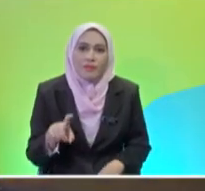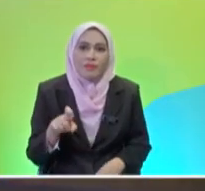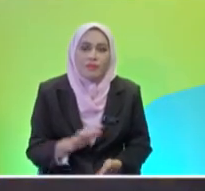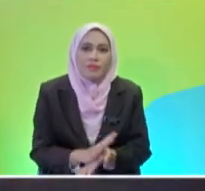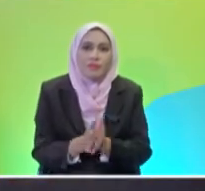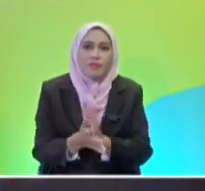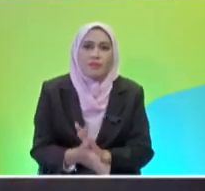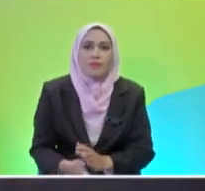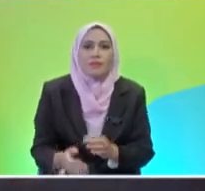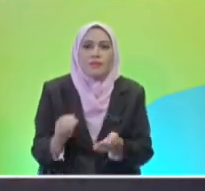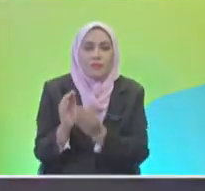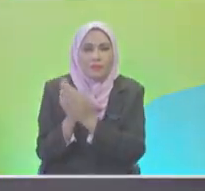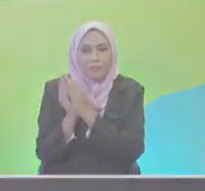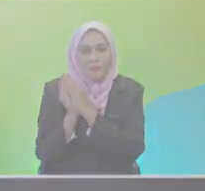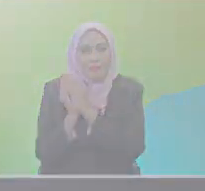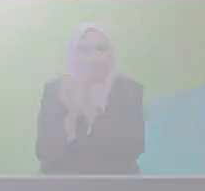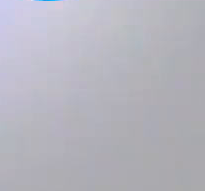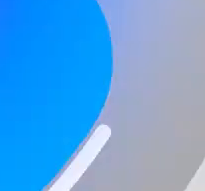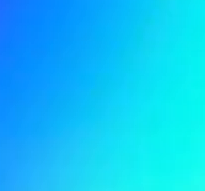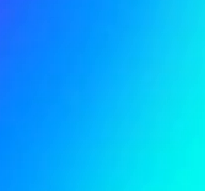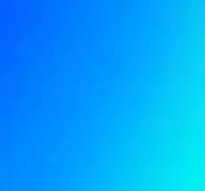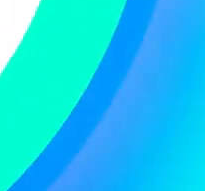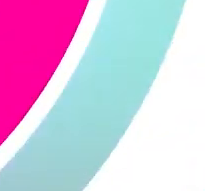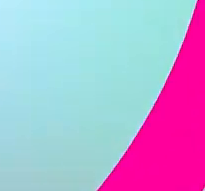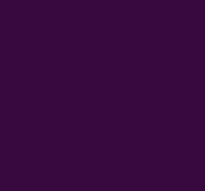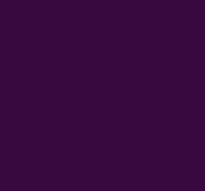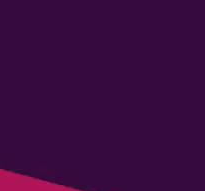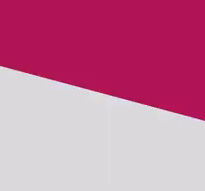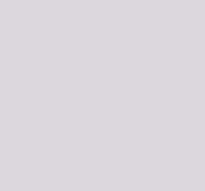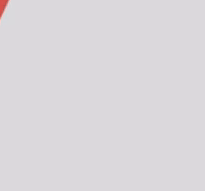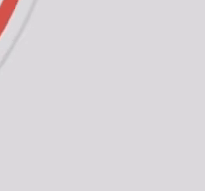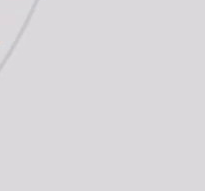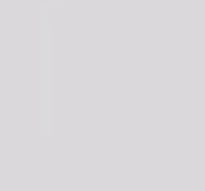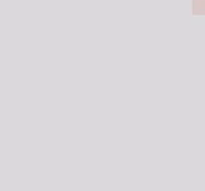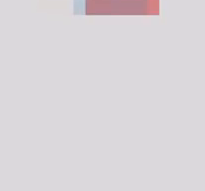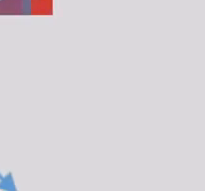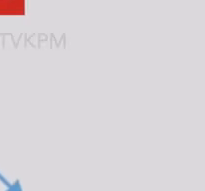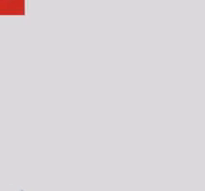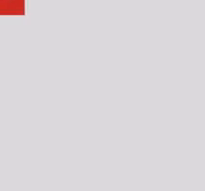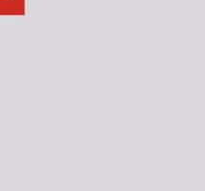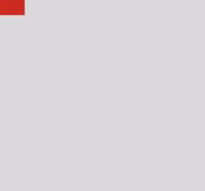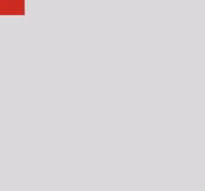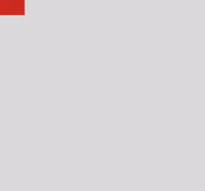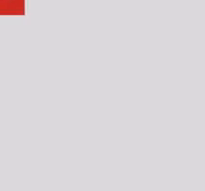ular jadi kepompong, tidur lena dalam